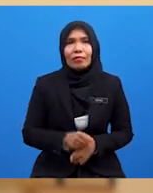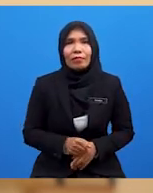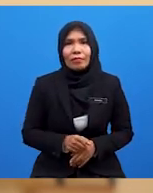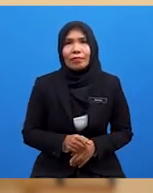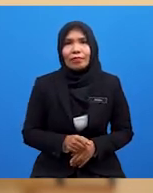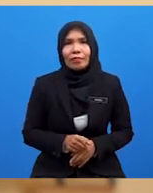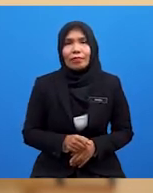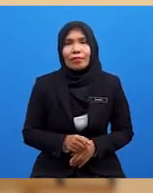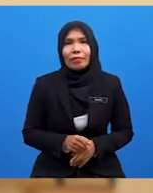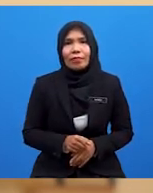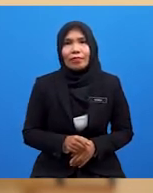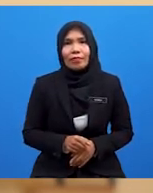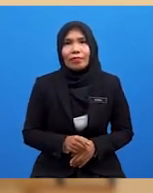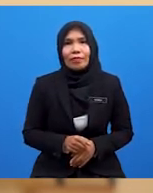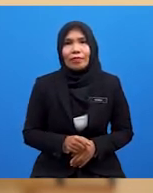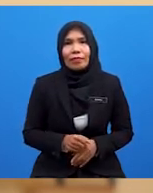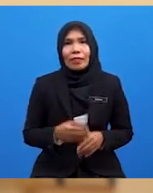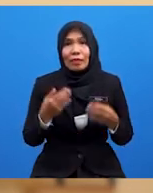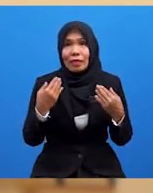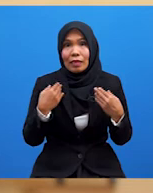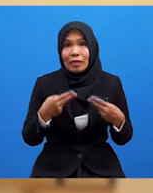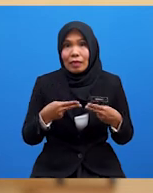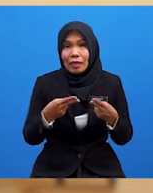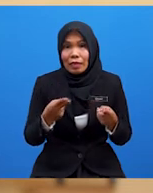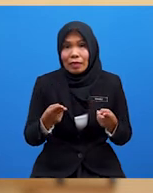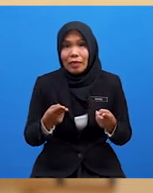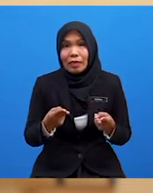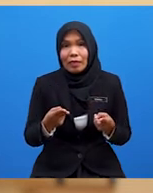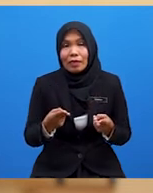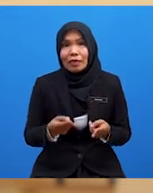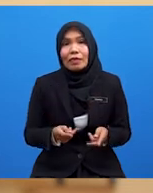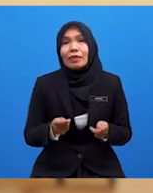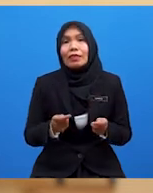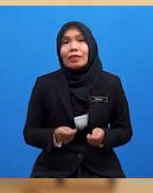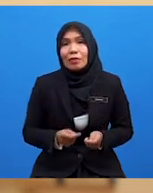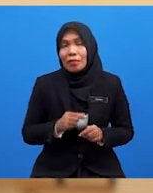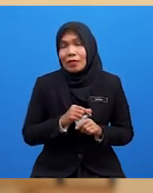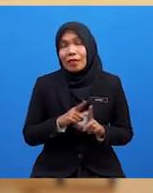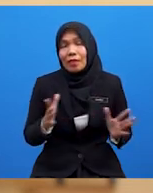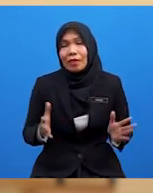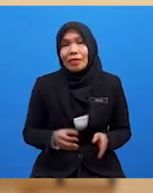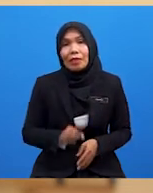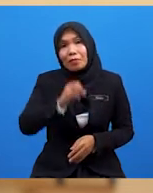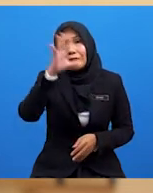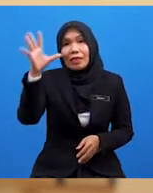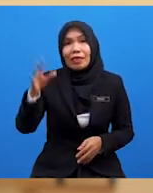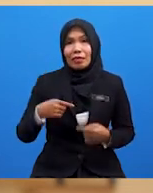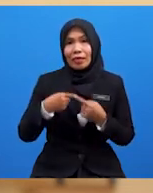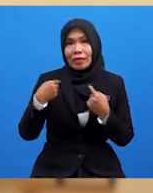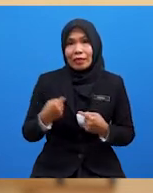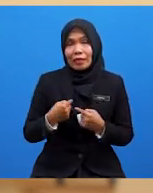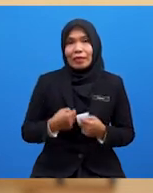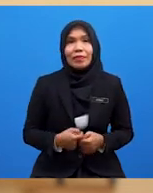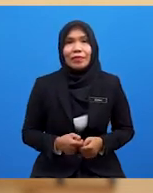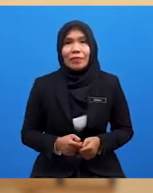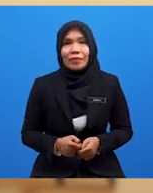usaha tanpa jemu. Ganjaran hadiah hari ini ialah terimalah bintang hati yang akan menyinari masa depan